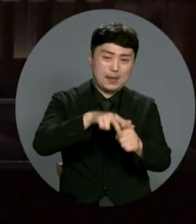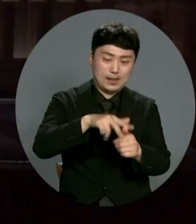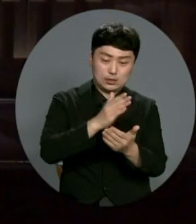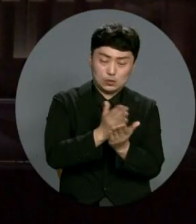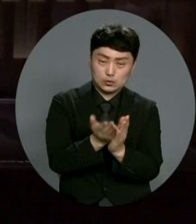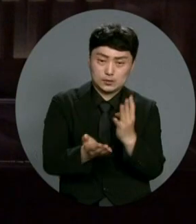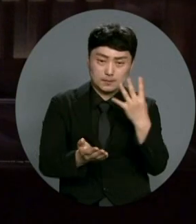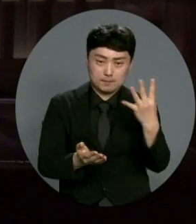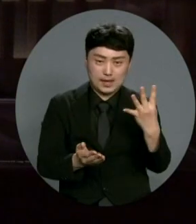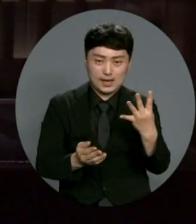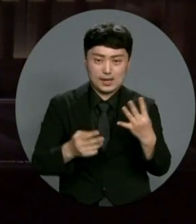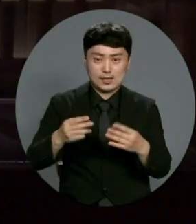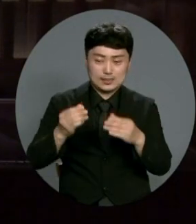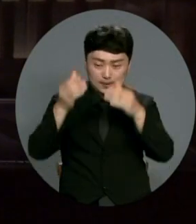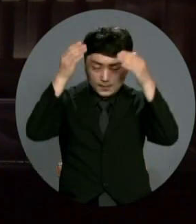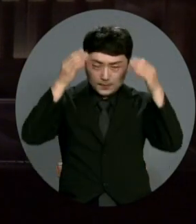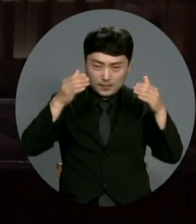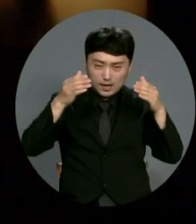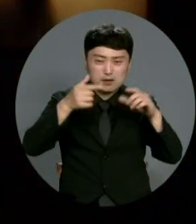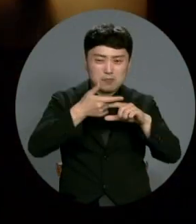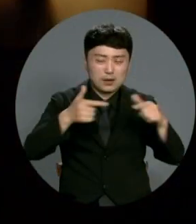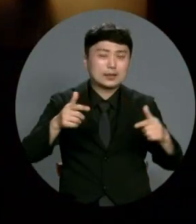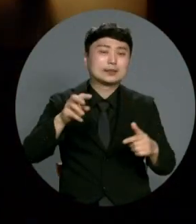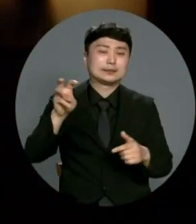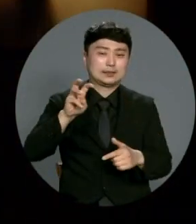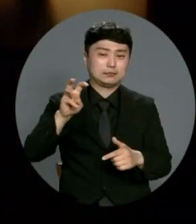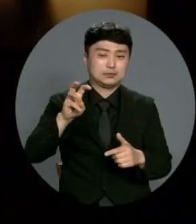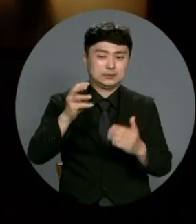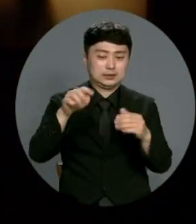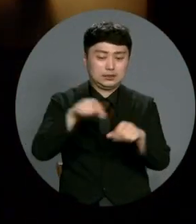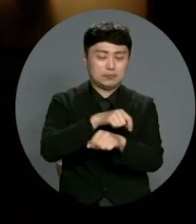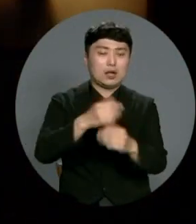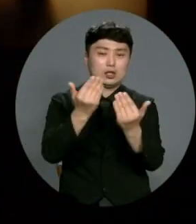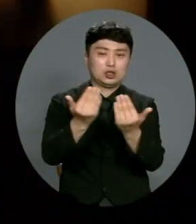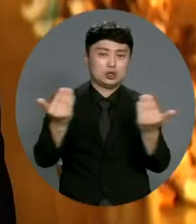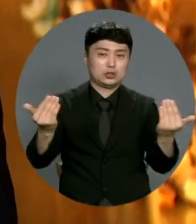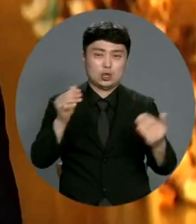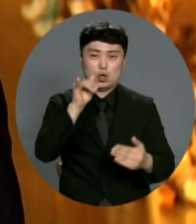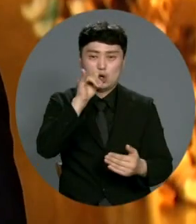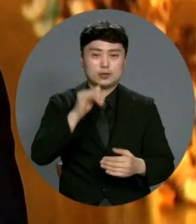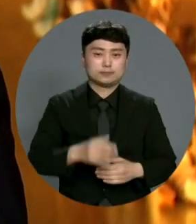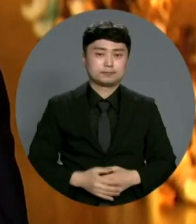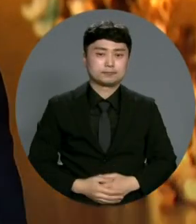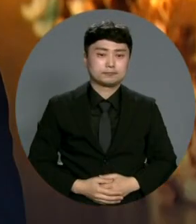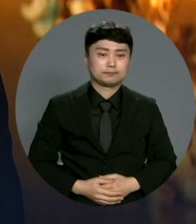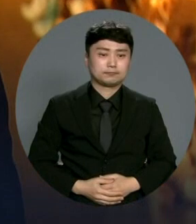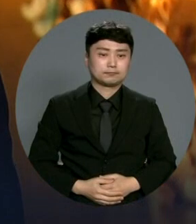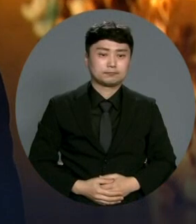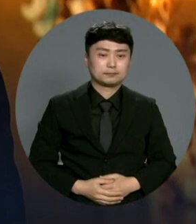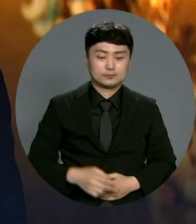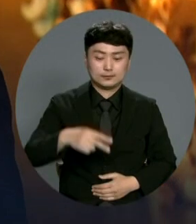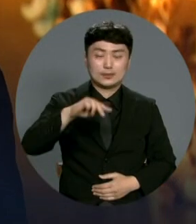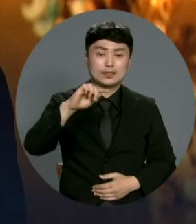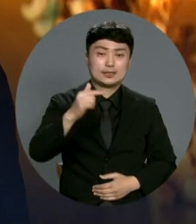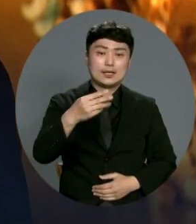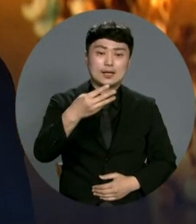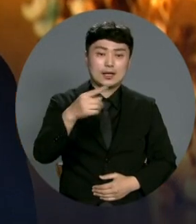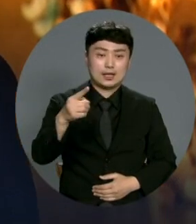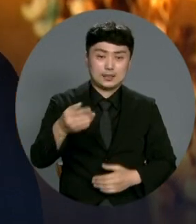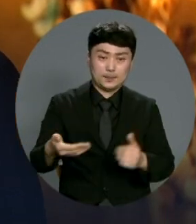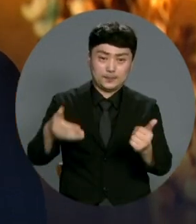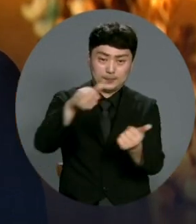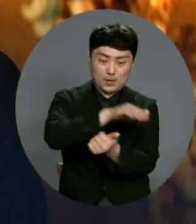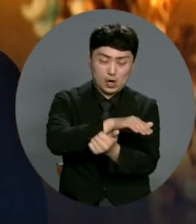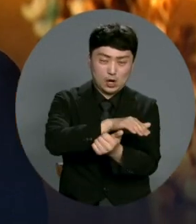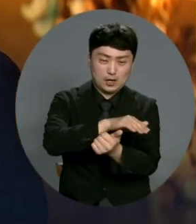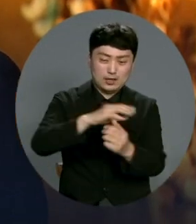종류와 신라, 금관 등 30여 점의 유물을 특별 전시합니다. 신라능묘 전체에서